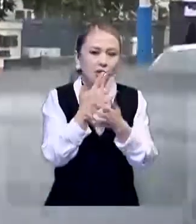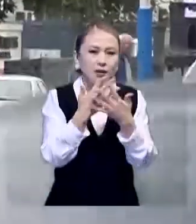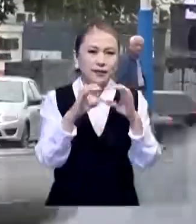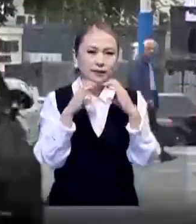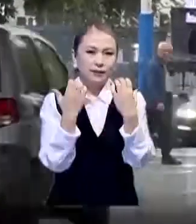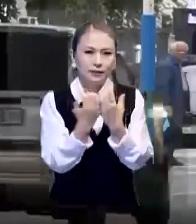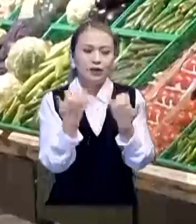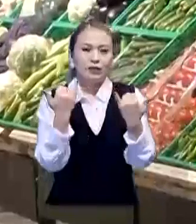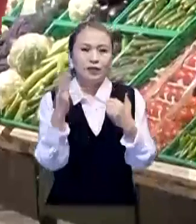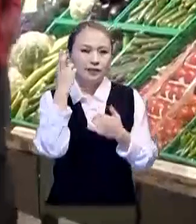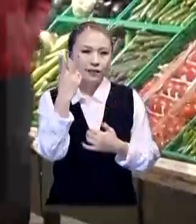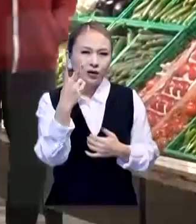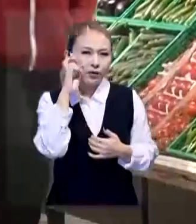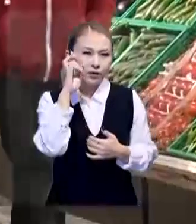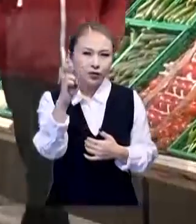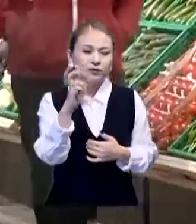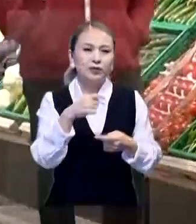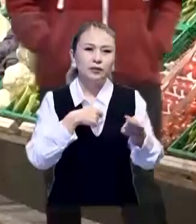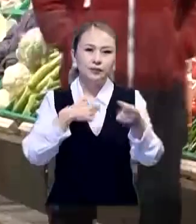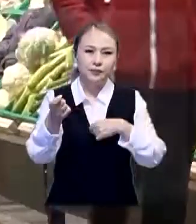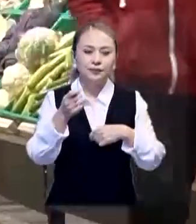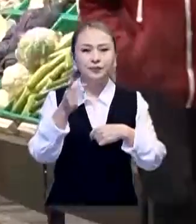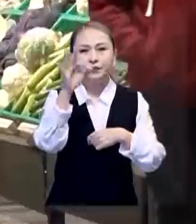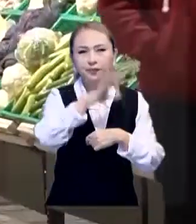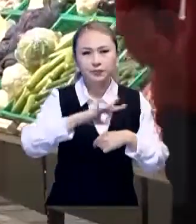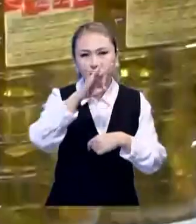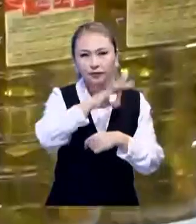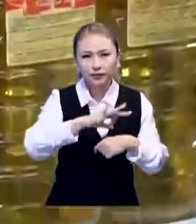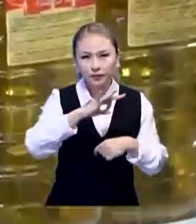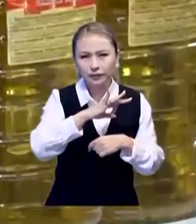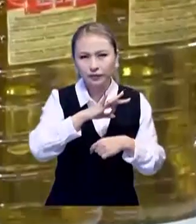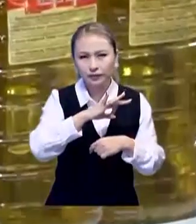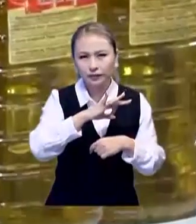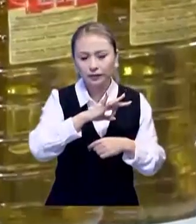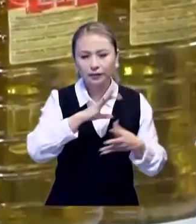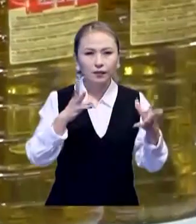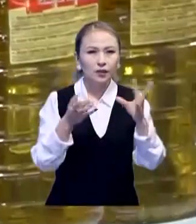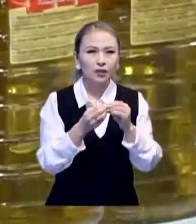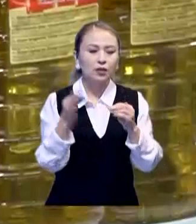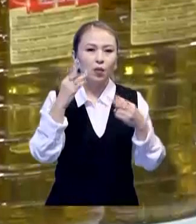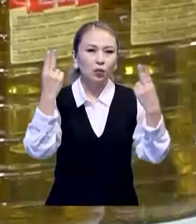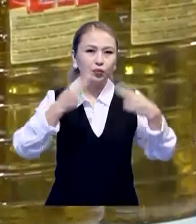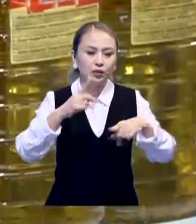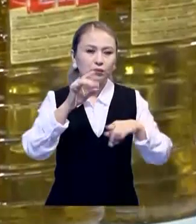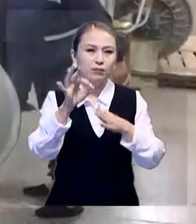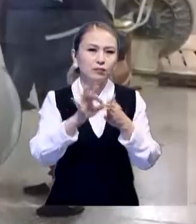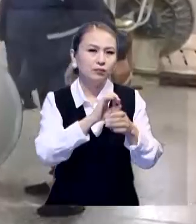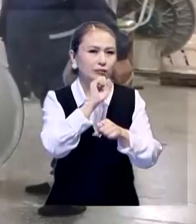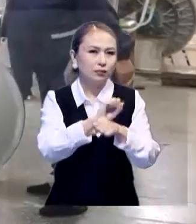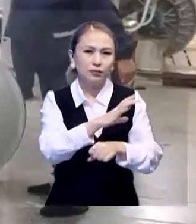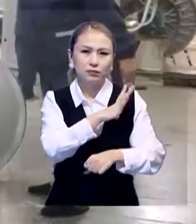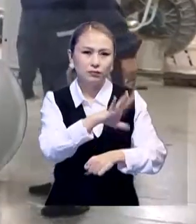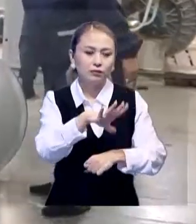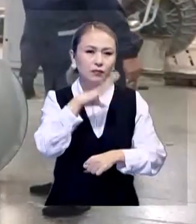көбейген. Екі ел үшінші нарықтан жеткізілетін импортты алмастыру саясатын бастағалы кедендігі қозғалыс бір сәтте тоқтаған емес.